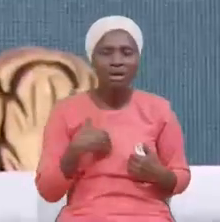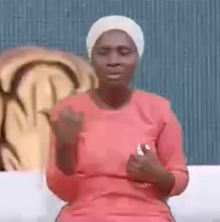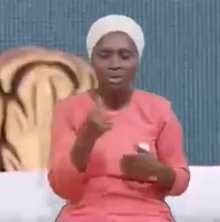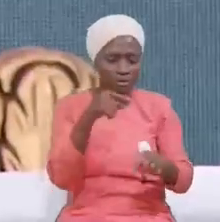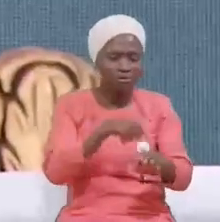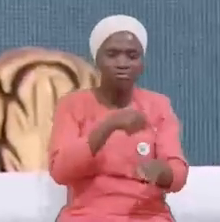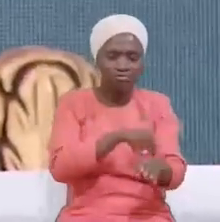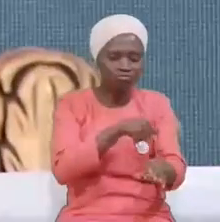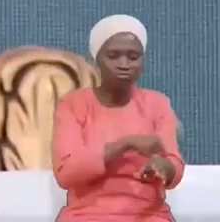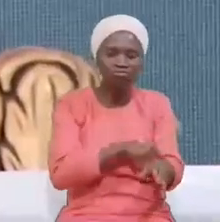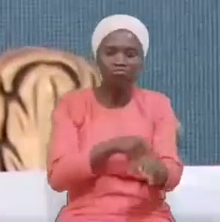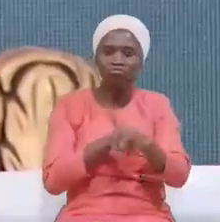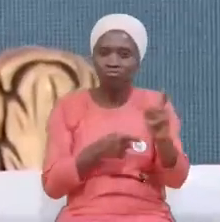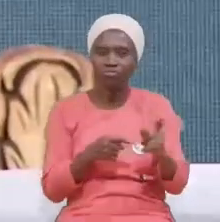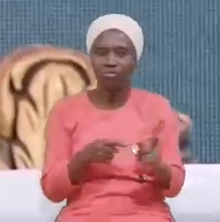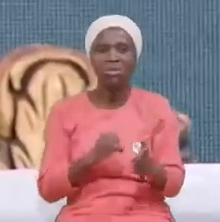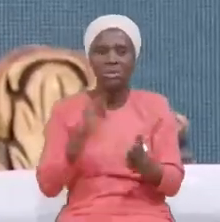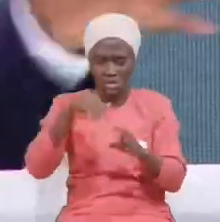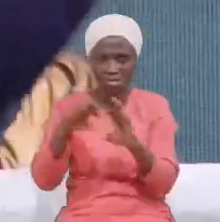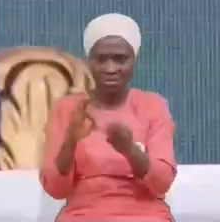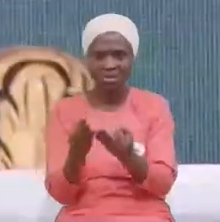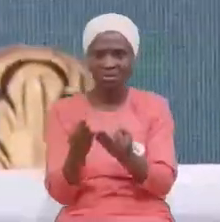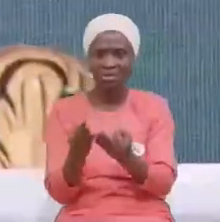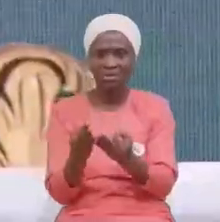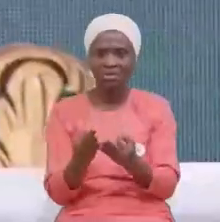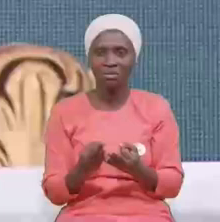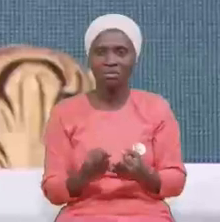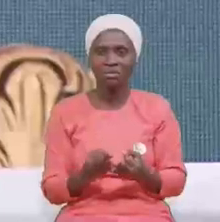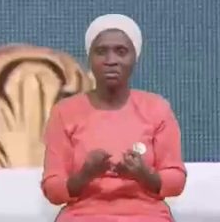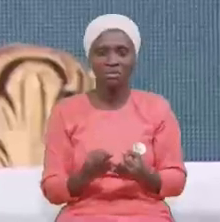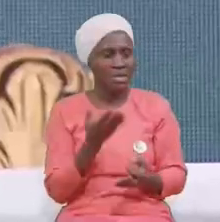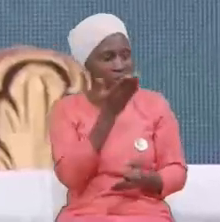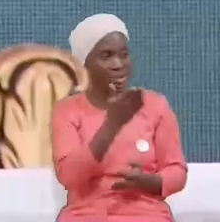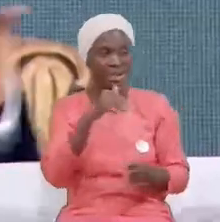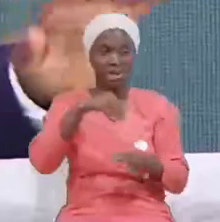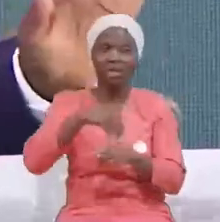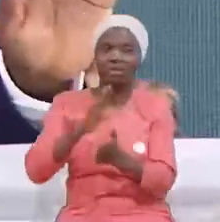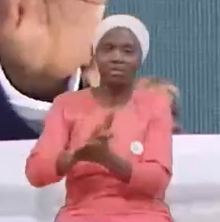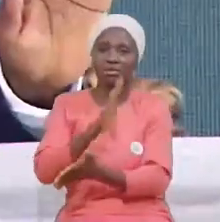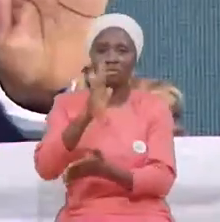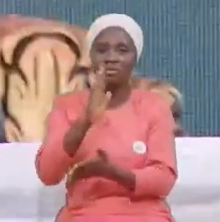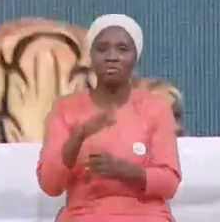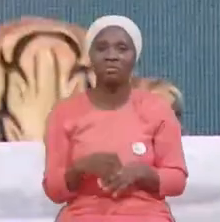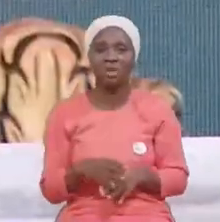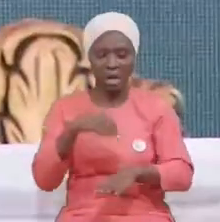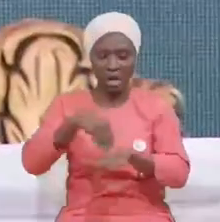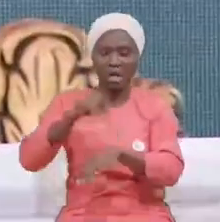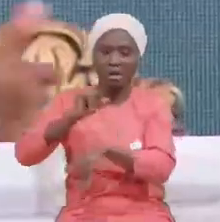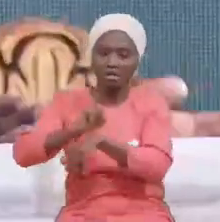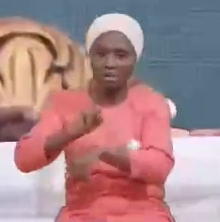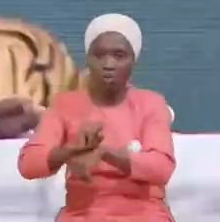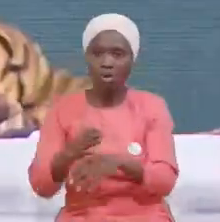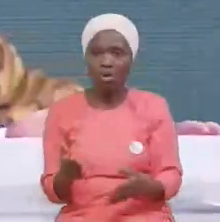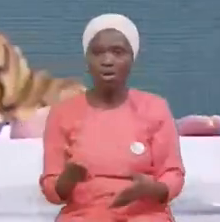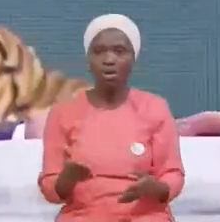sûr, dans la famille. Oui, à l'école. Oui, au service.